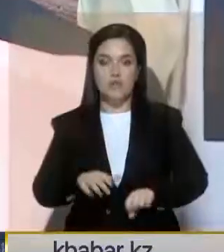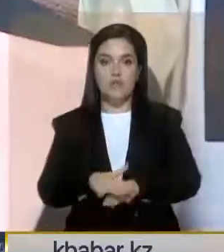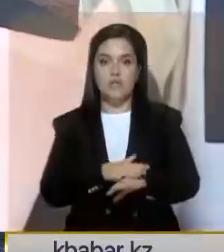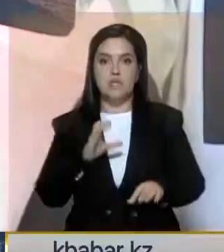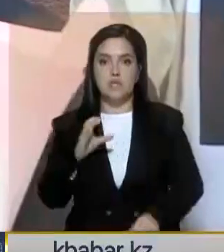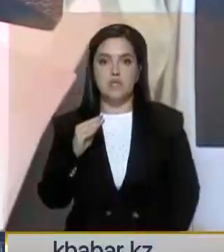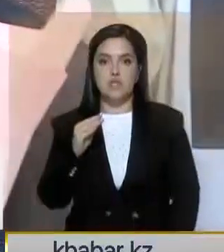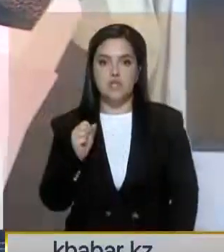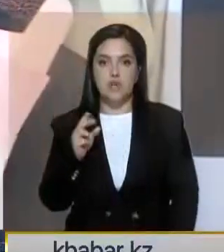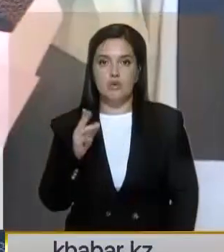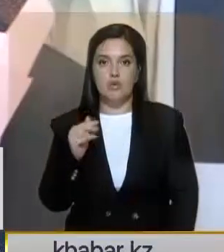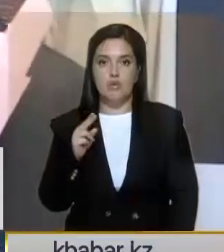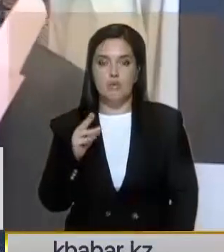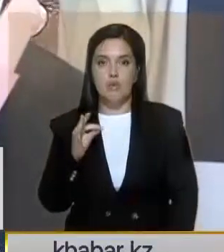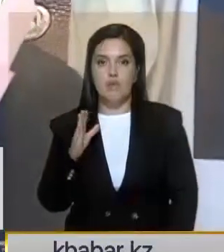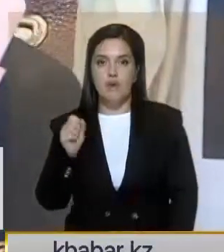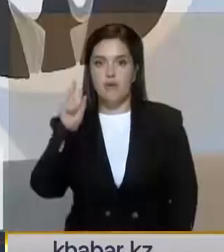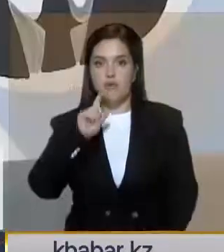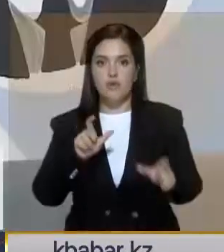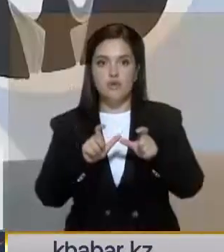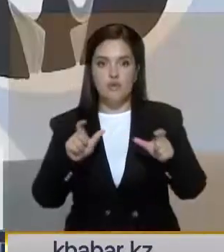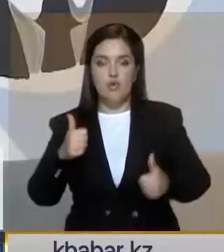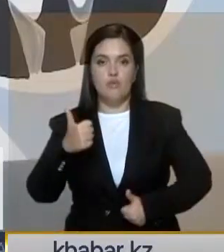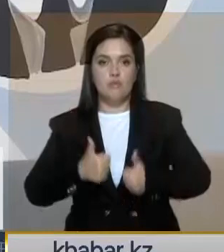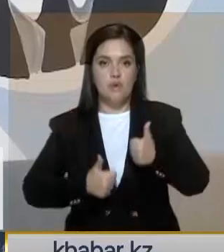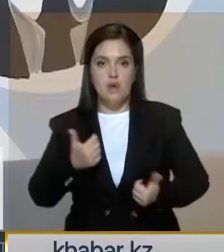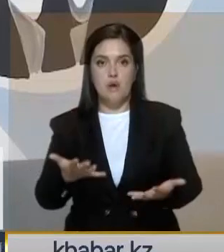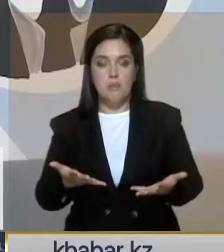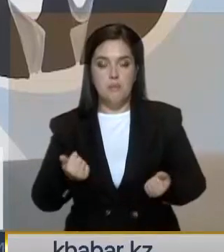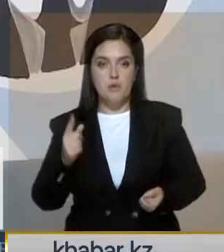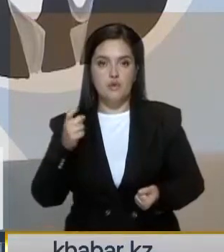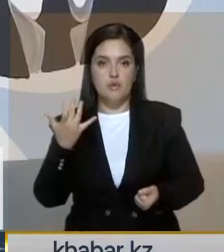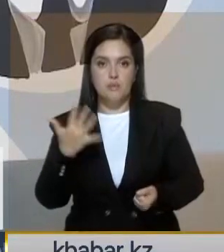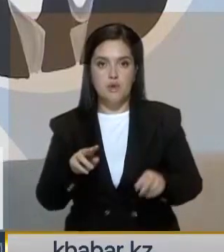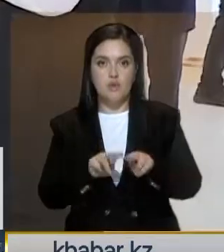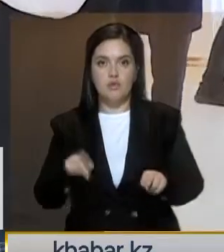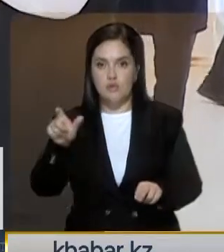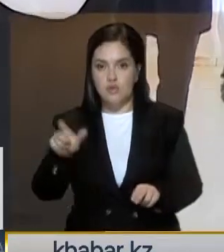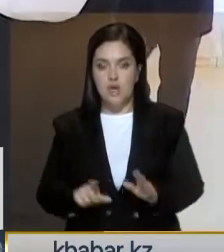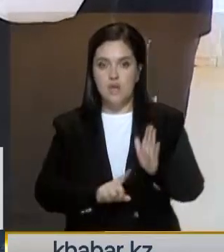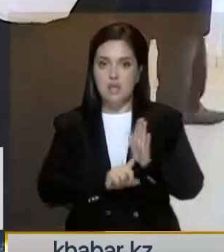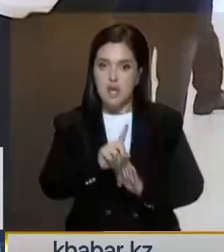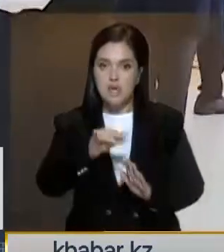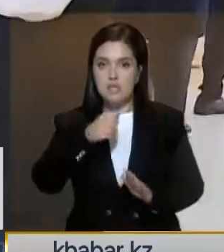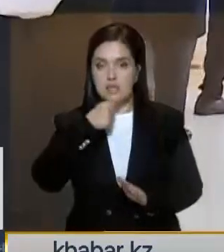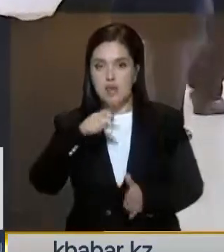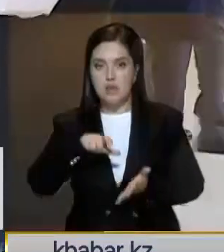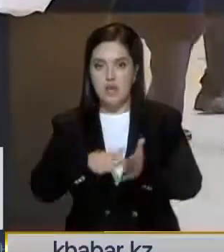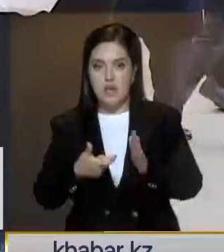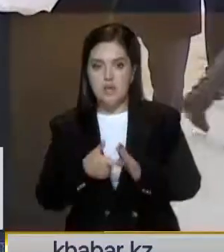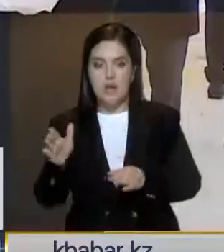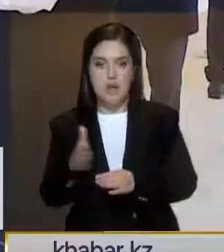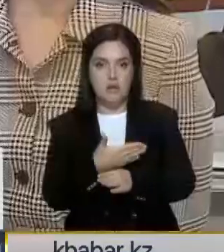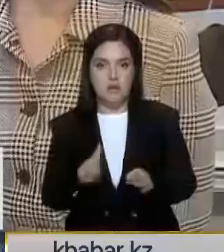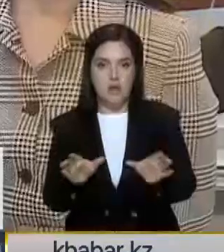соцзащиты населения Светлана Жакупова. В комфортную школу по конкурсу приняли 150 учителей. Для начальных и старших классов